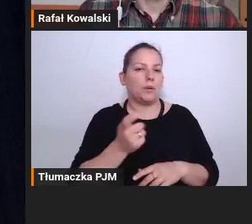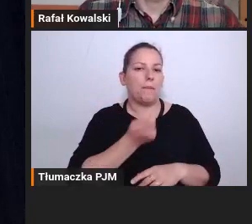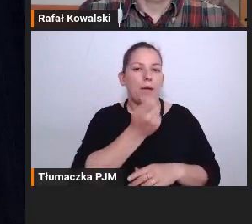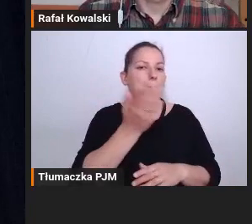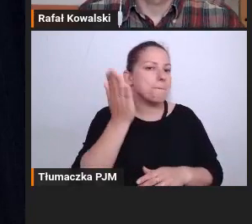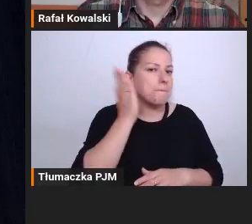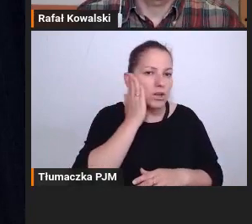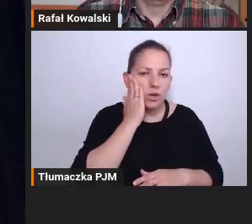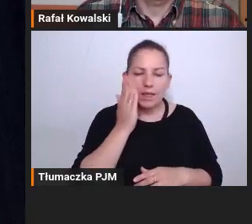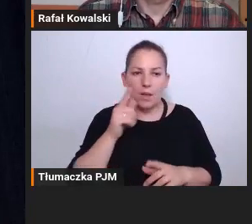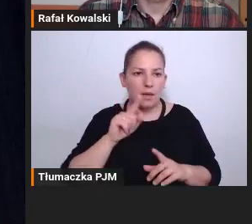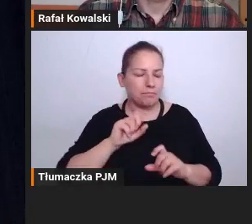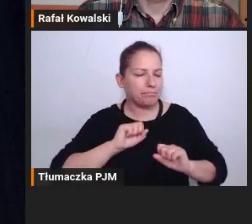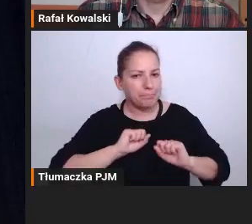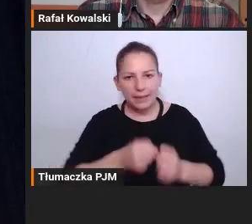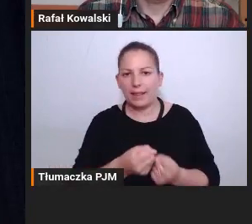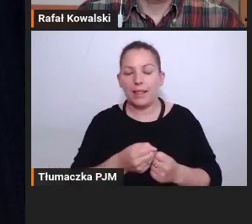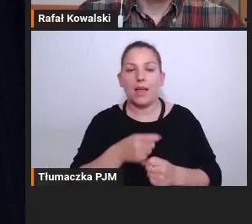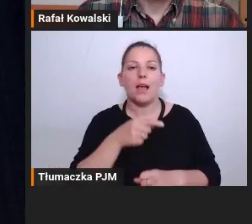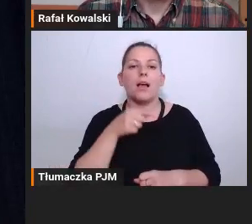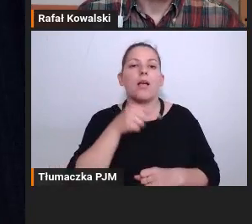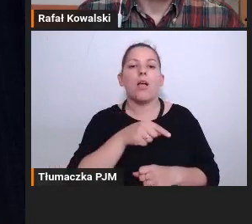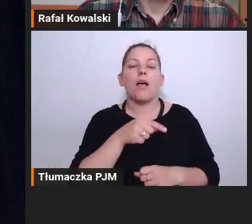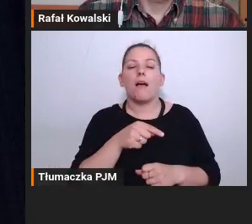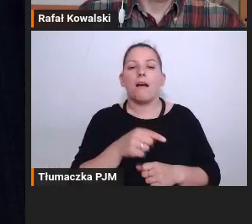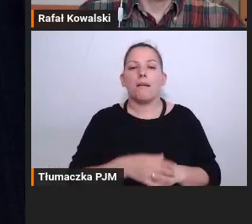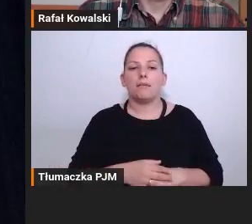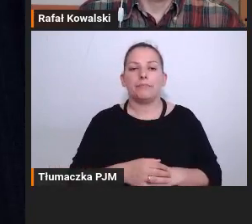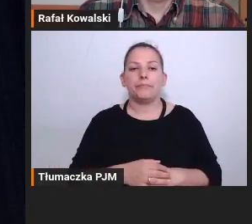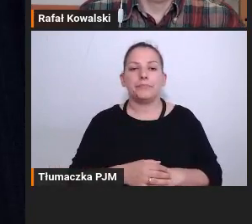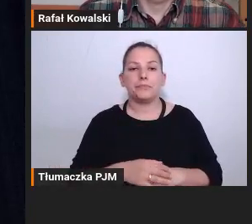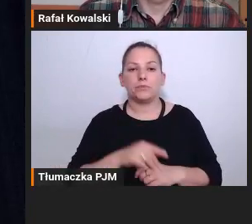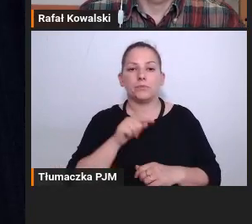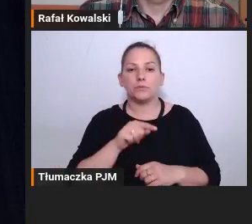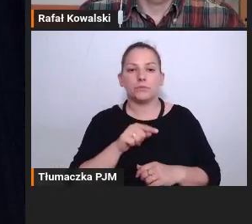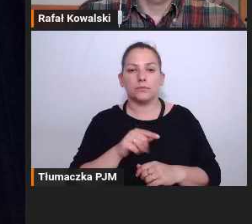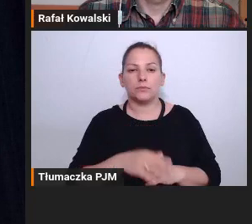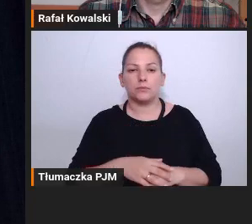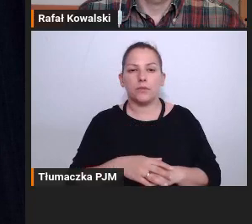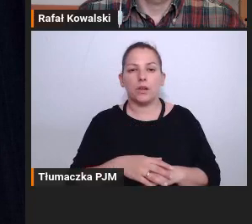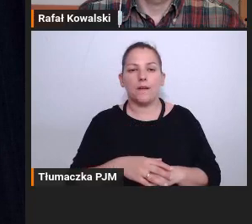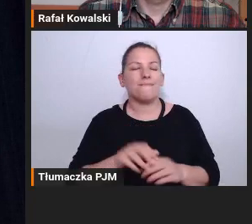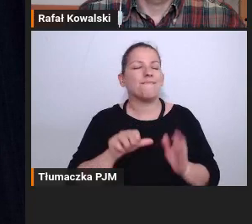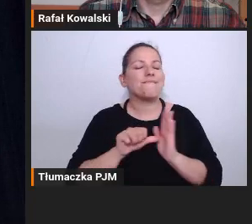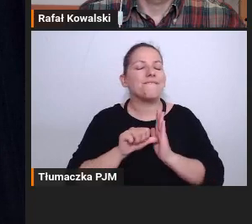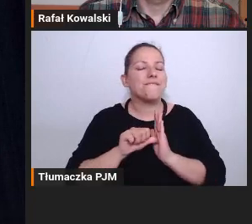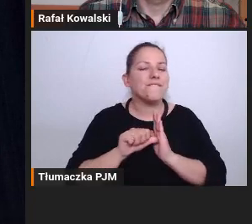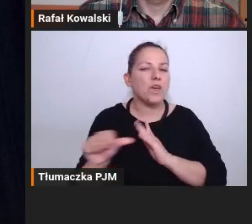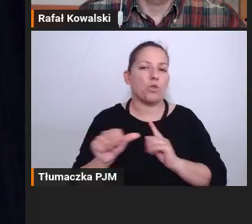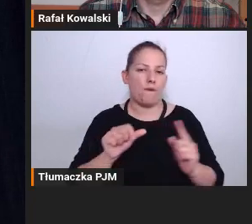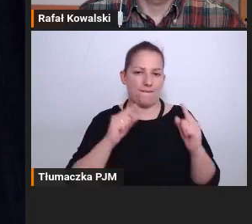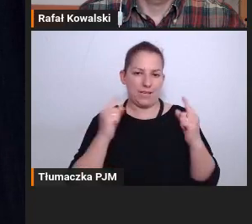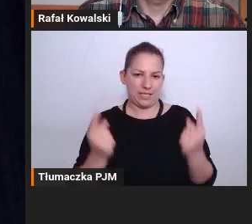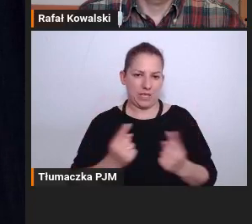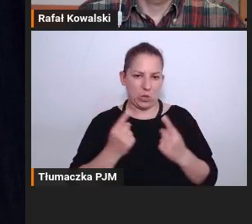mieszkania. I to są takie, czyli to są wyjątkowe sytuacje,